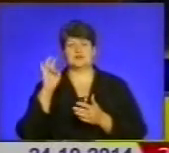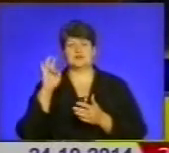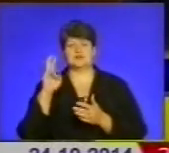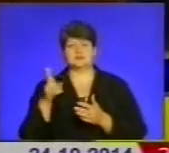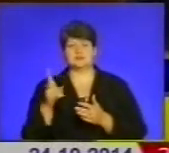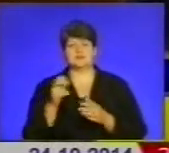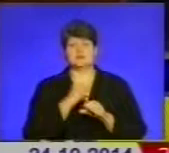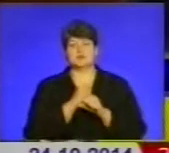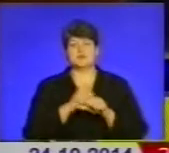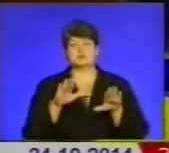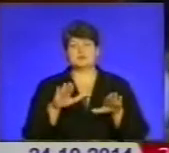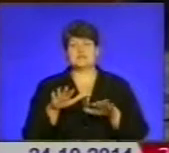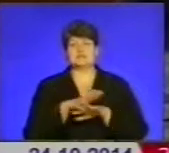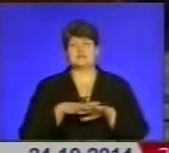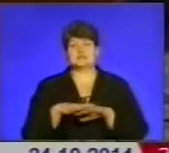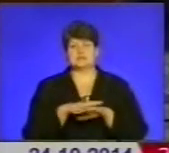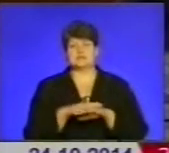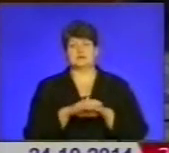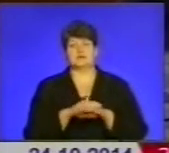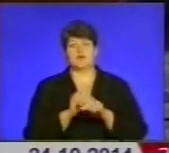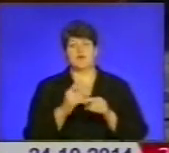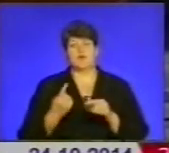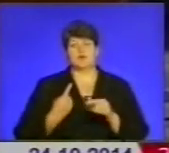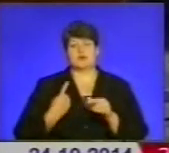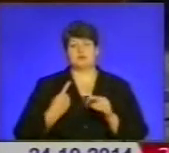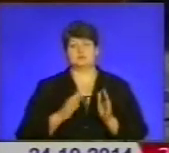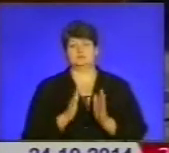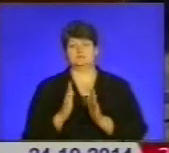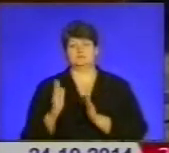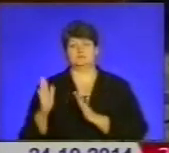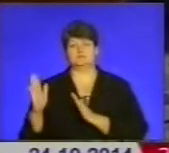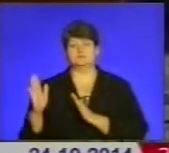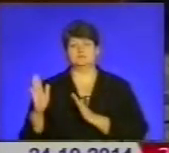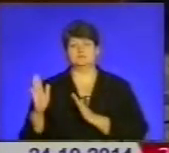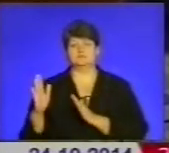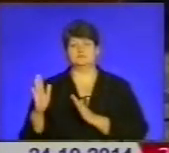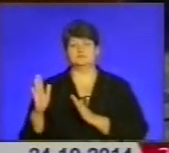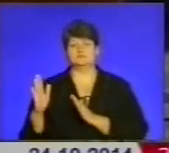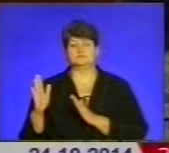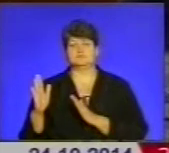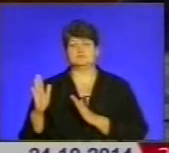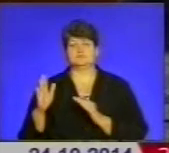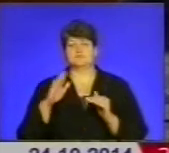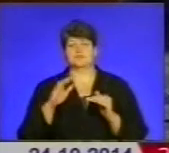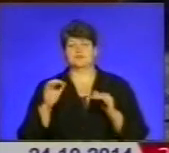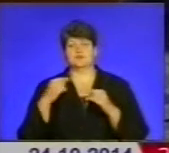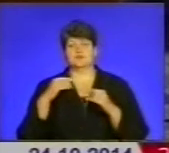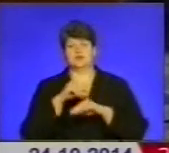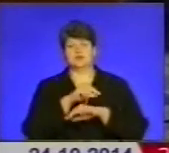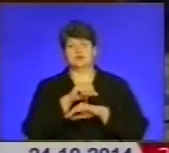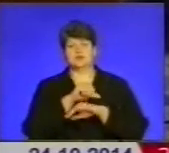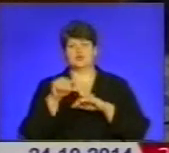працювали з місцевим населенням, охороняли громадський порядок, охороняли місце зовні від зовнішніх нападів на